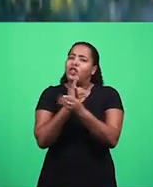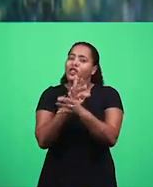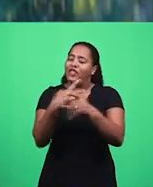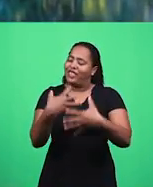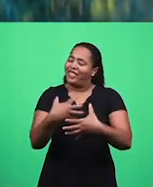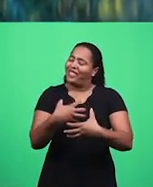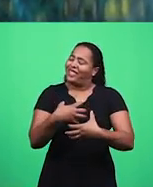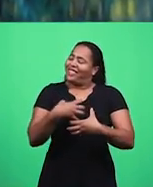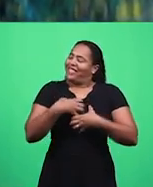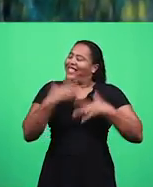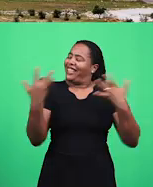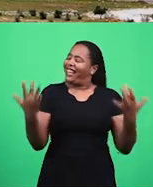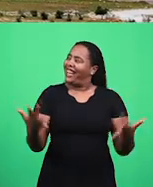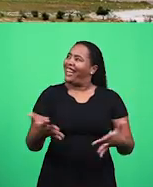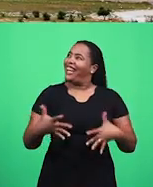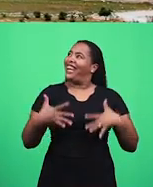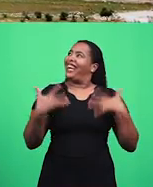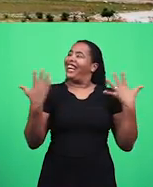Ученики